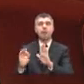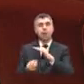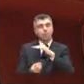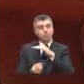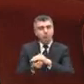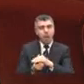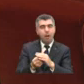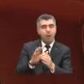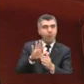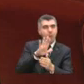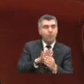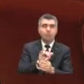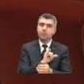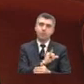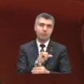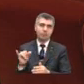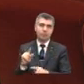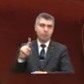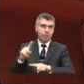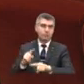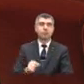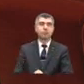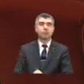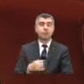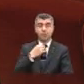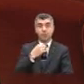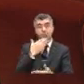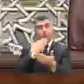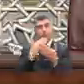في علاقه المواطنين فيما بينهم. وسكو تعرفوا واحد القضيه. شكرا السيد الوزير.